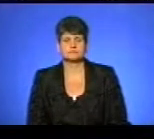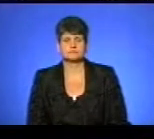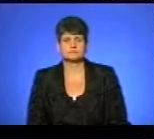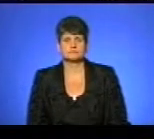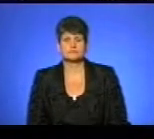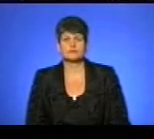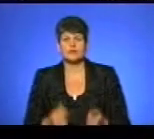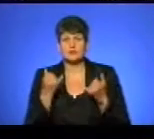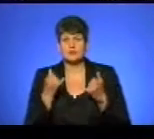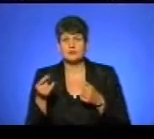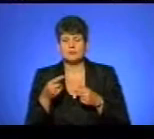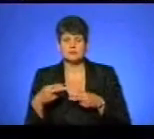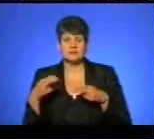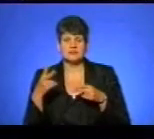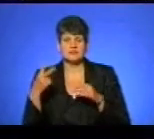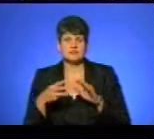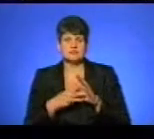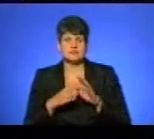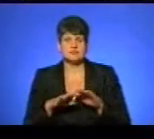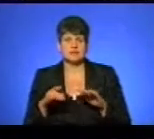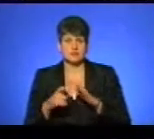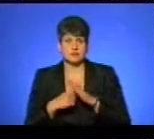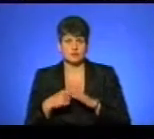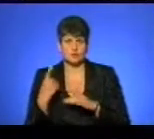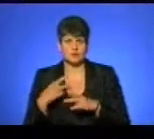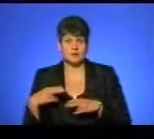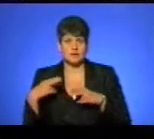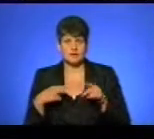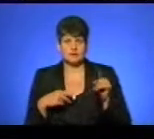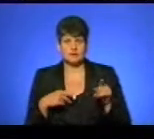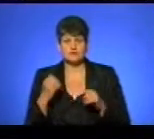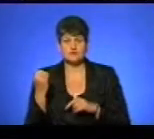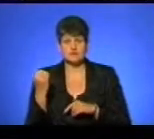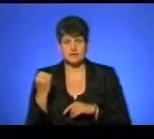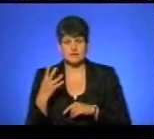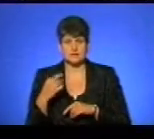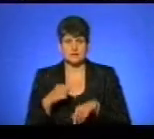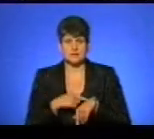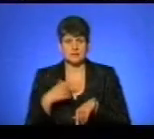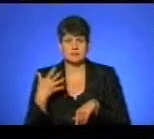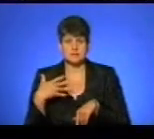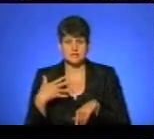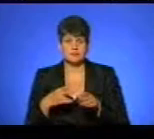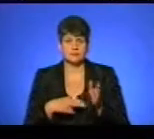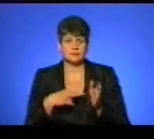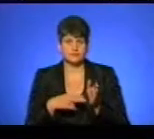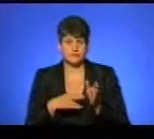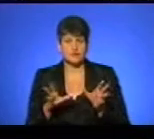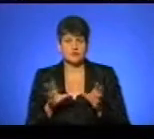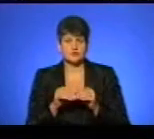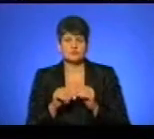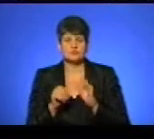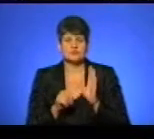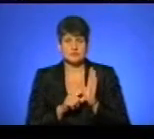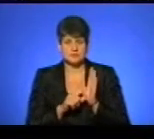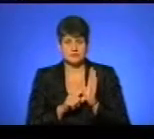Сьогодні до Тернополя прибули 28 дітей із Донеччини. Приїхали вони о 14:50 потягом. Разом із 16